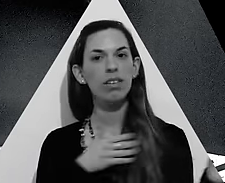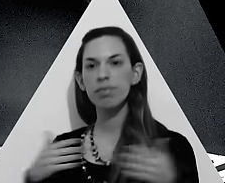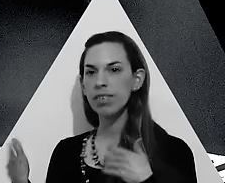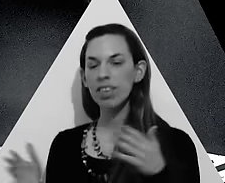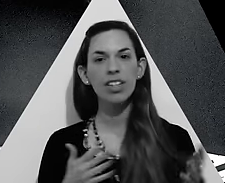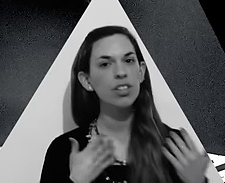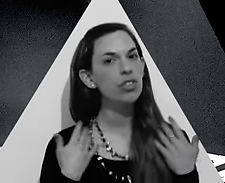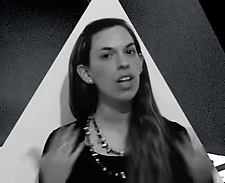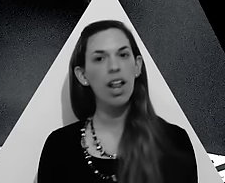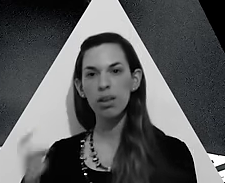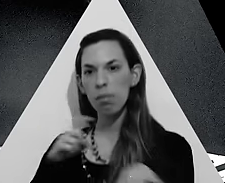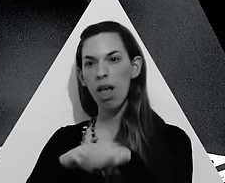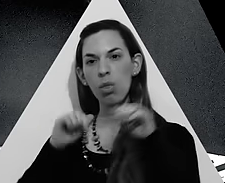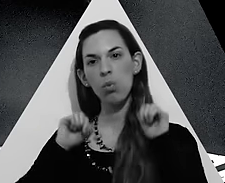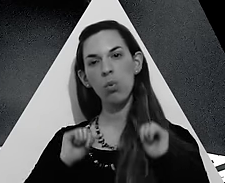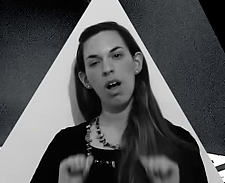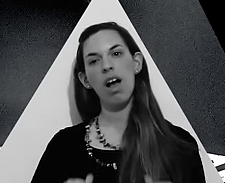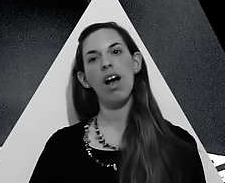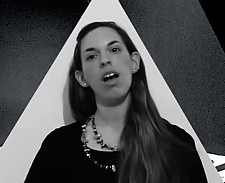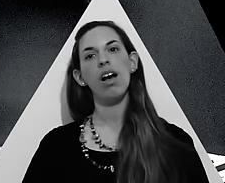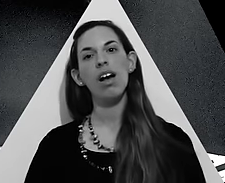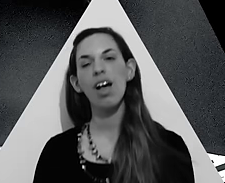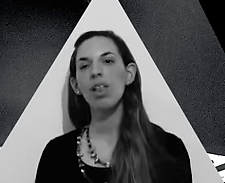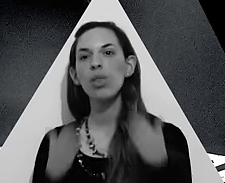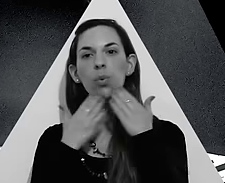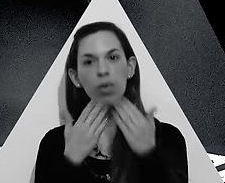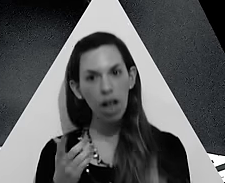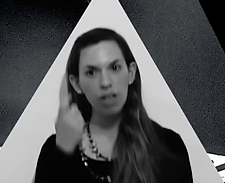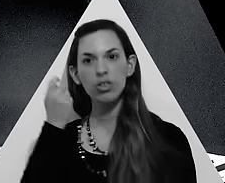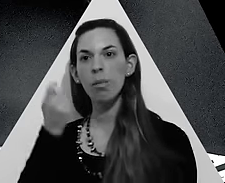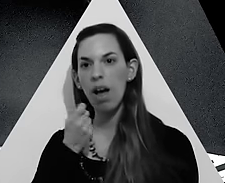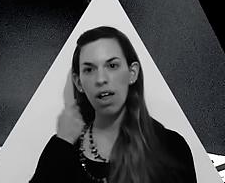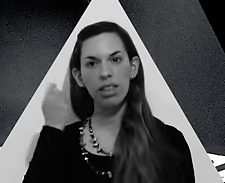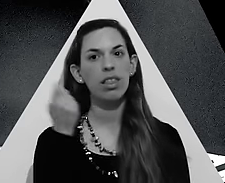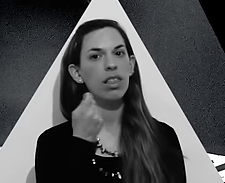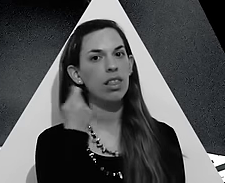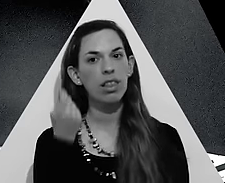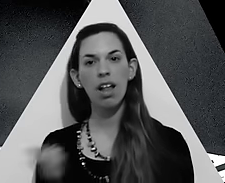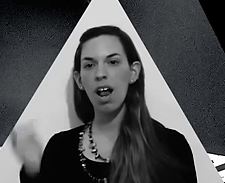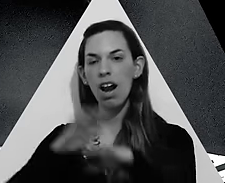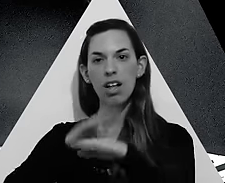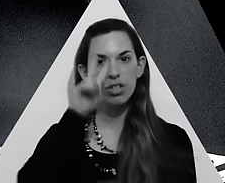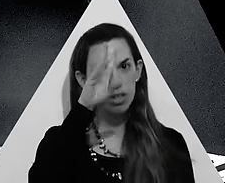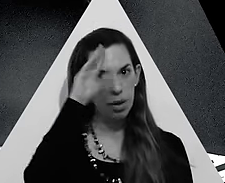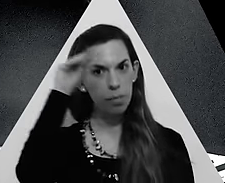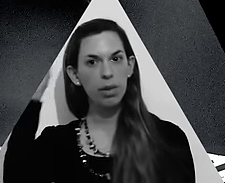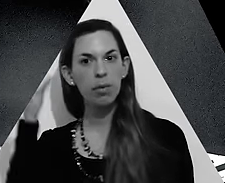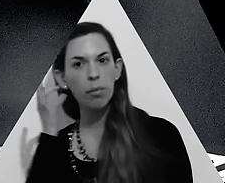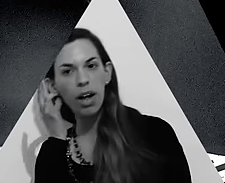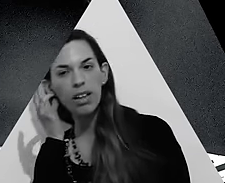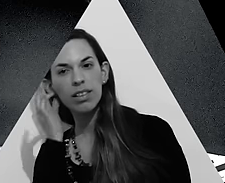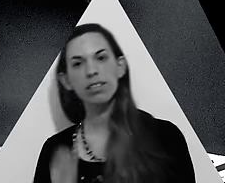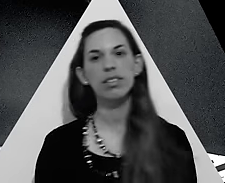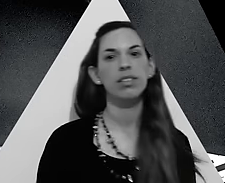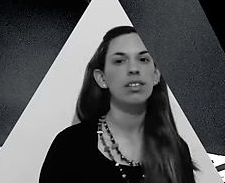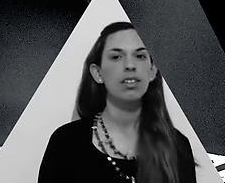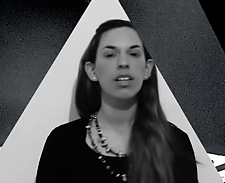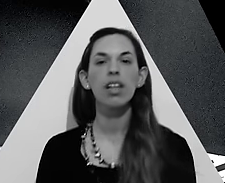הרוח תודה שאין לי זמן לנוח תודה תודה על השבת תודה על שני בנים